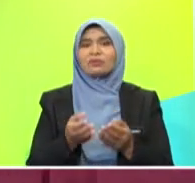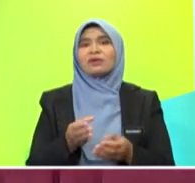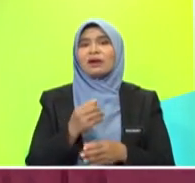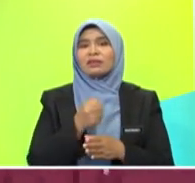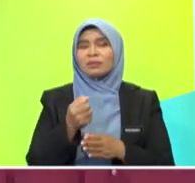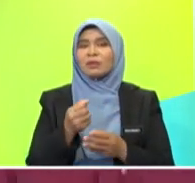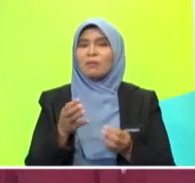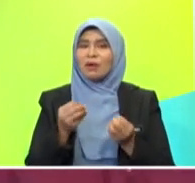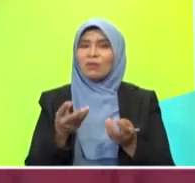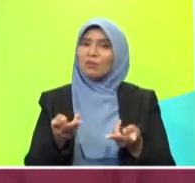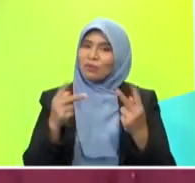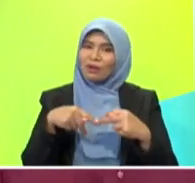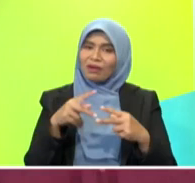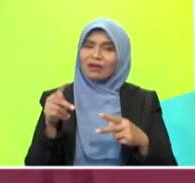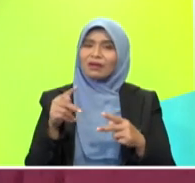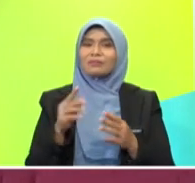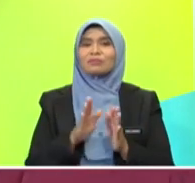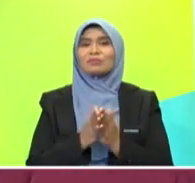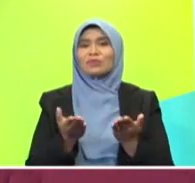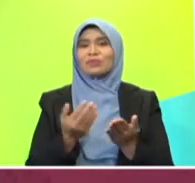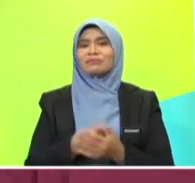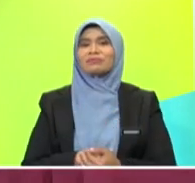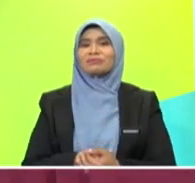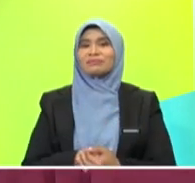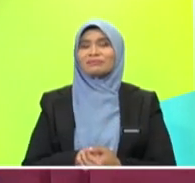jadi sini nah uji